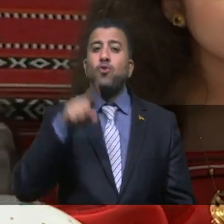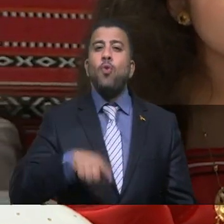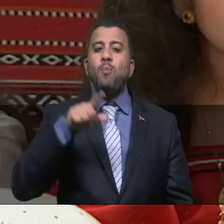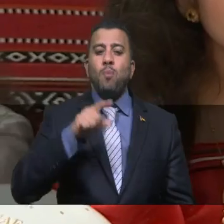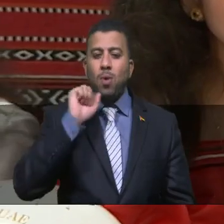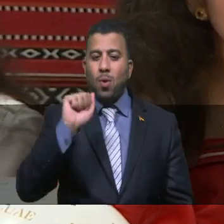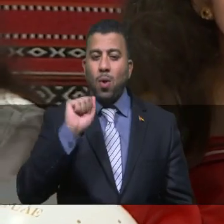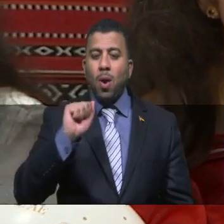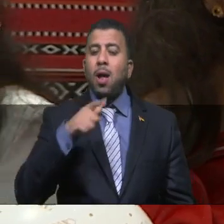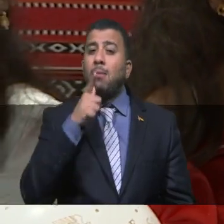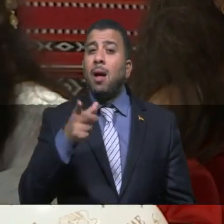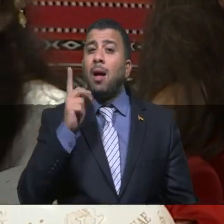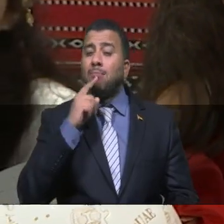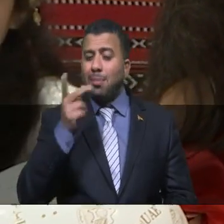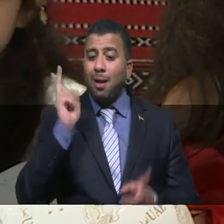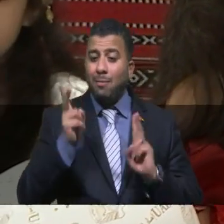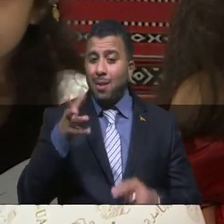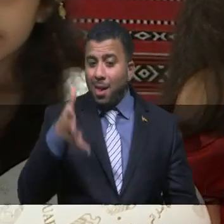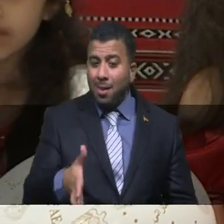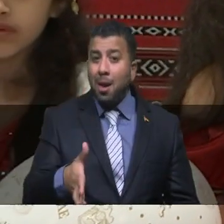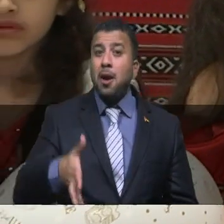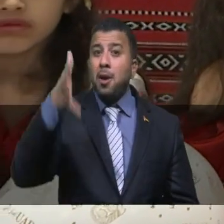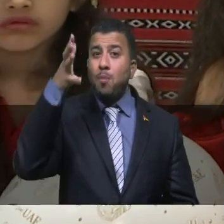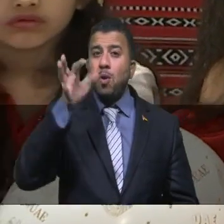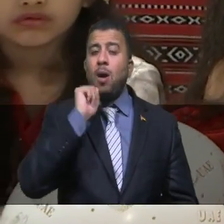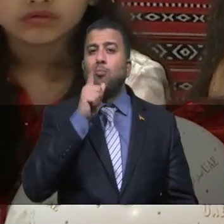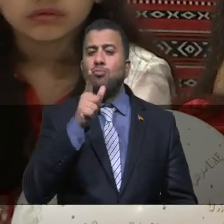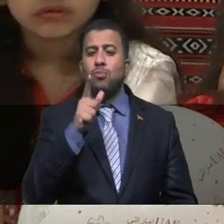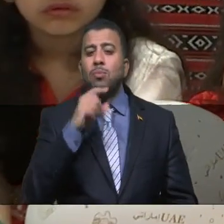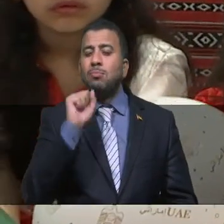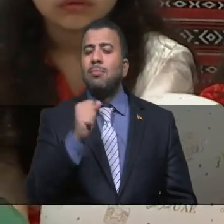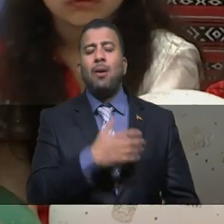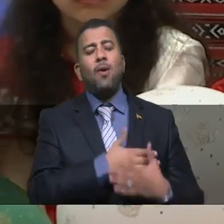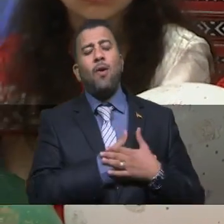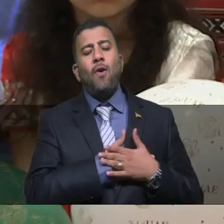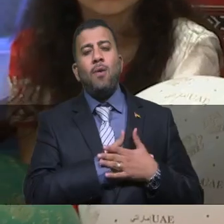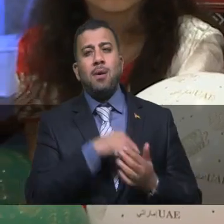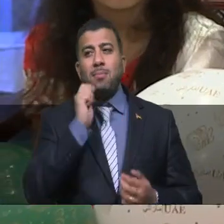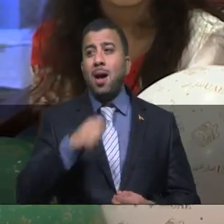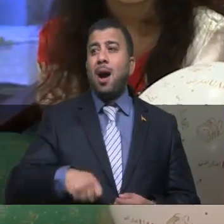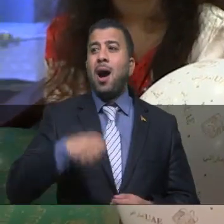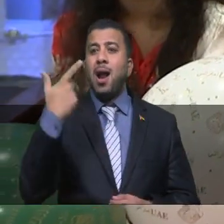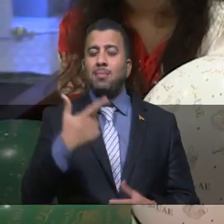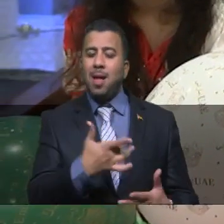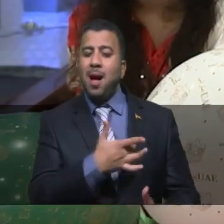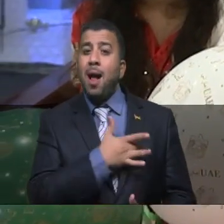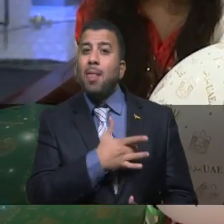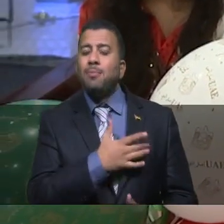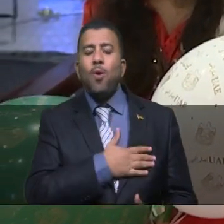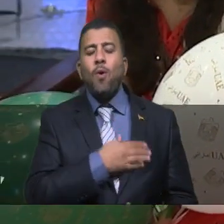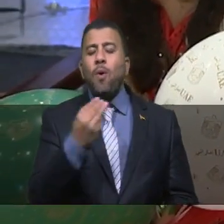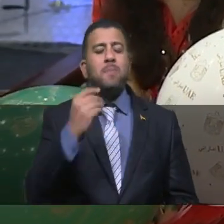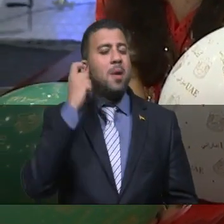يوم يحتفل به الصغير والكبير بهذه المناسبة العزيزة والغالية على قلوب كل